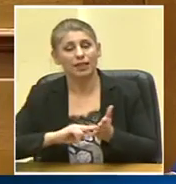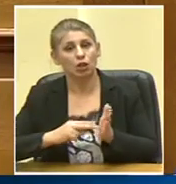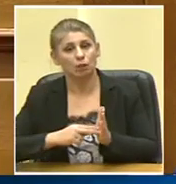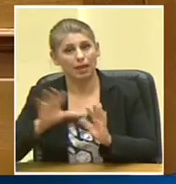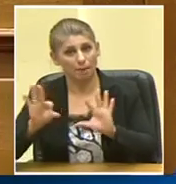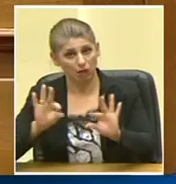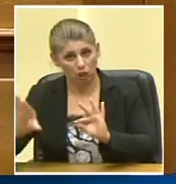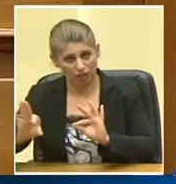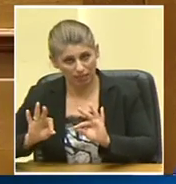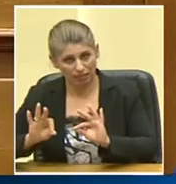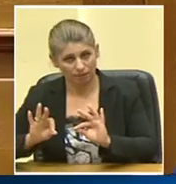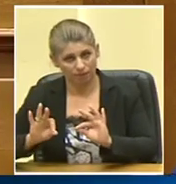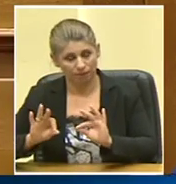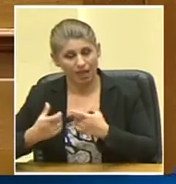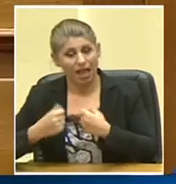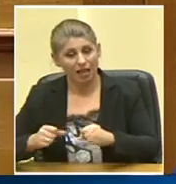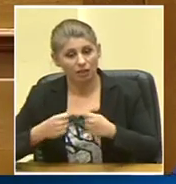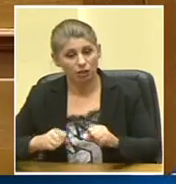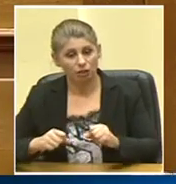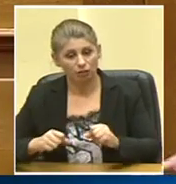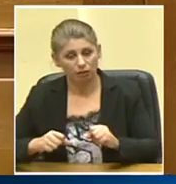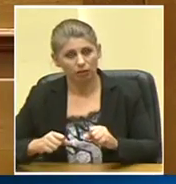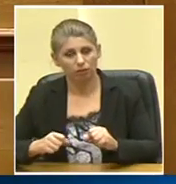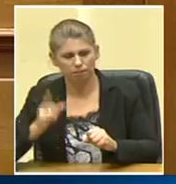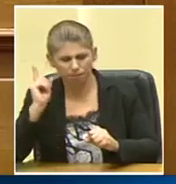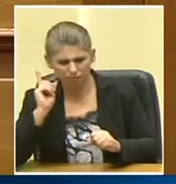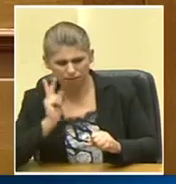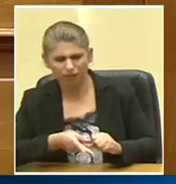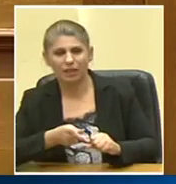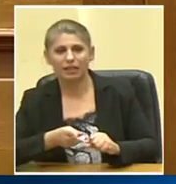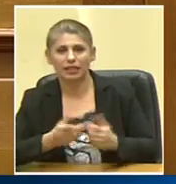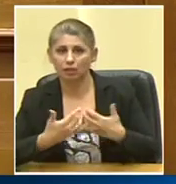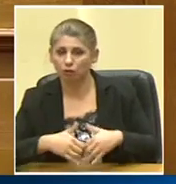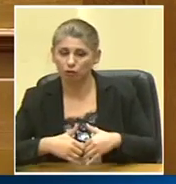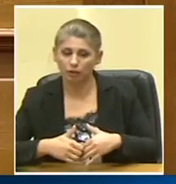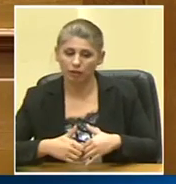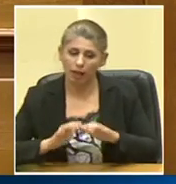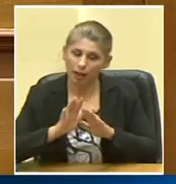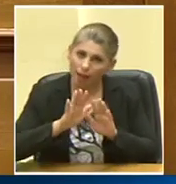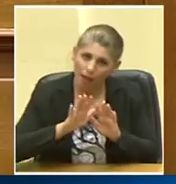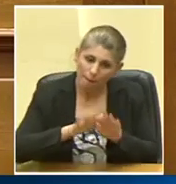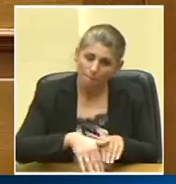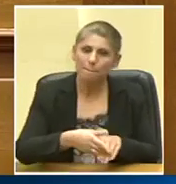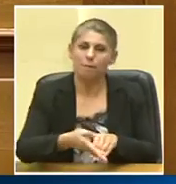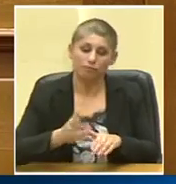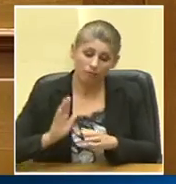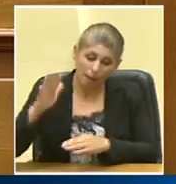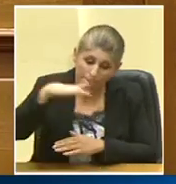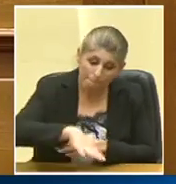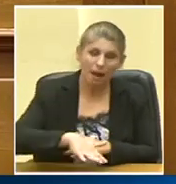επιλογές, ασκώντας την πειθαρχική τους λειτουργία πάνω στο λαό και στους εκλεγμένους αντιπρόσωπους